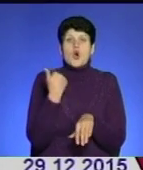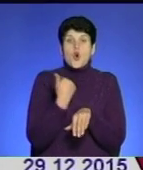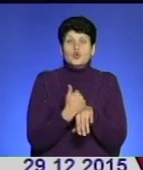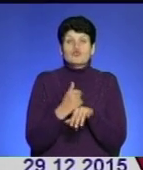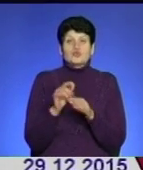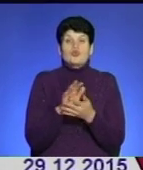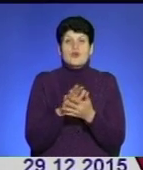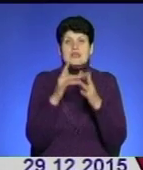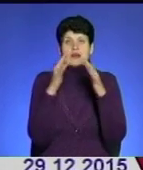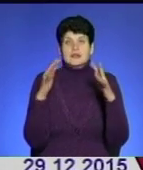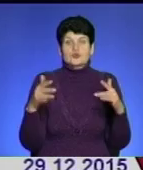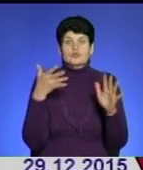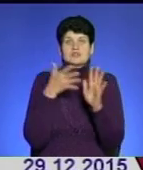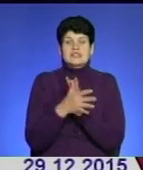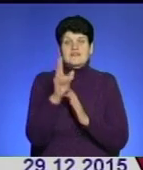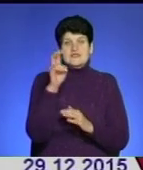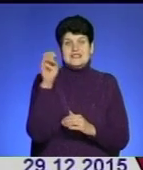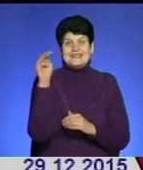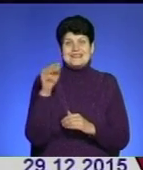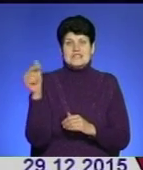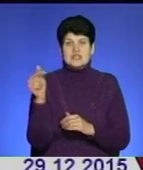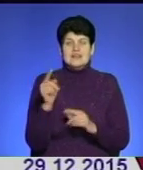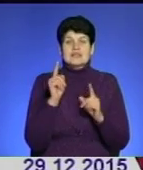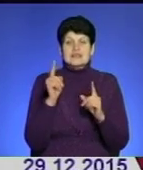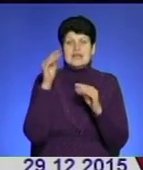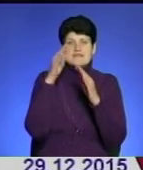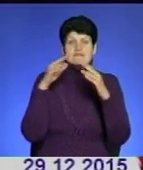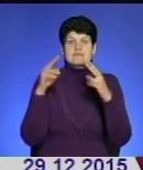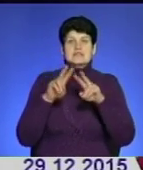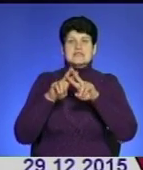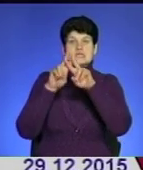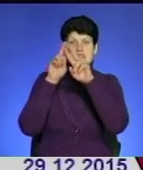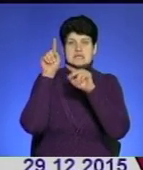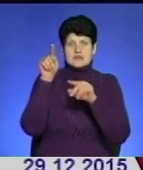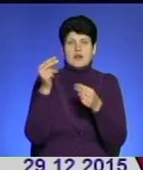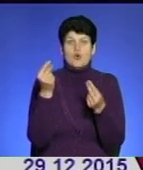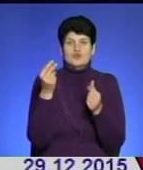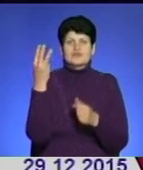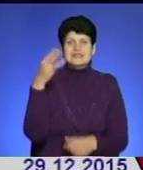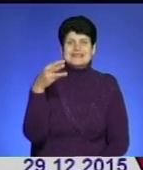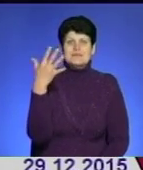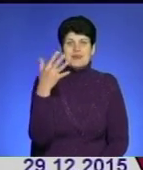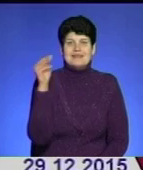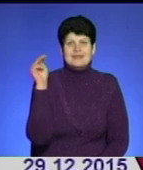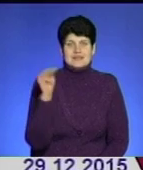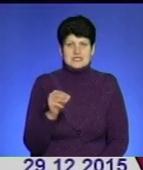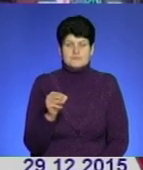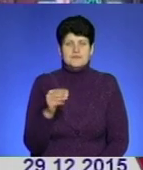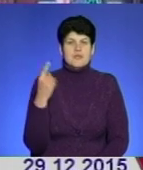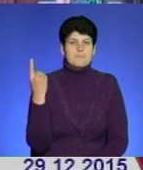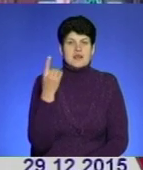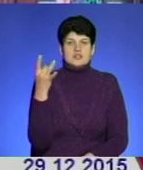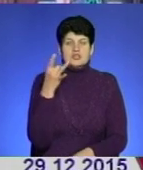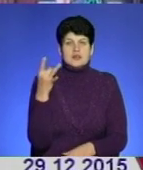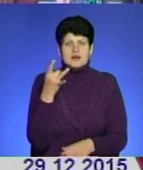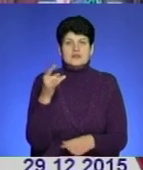цього року потратили близько 200 тисяч гривень. Лише її верхівка, зірка, обійшлася у 35 тисяч. Вперше зелена красуня